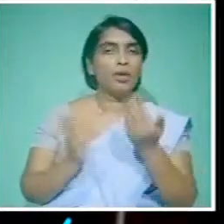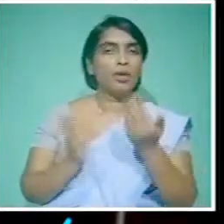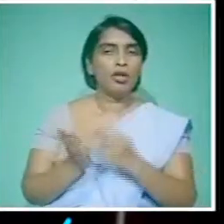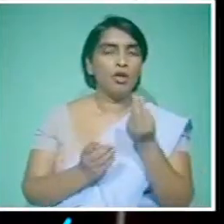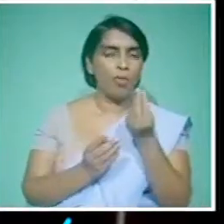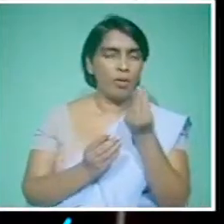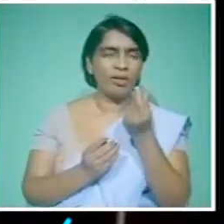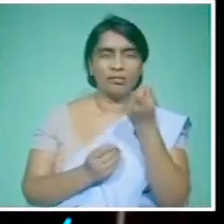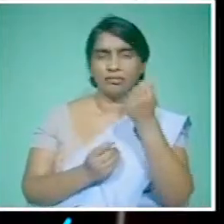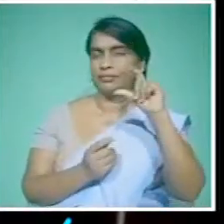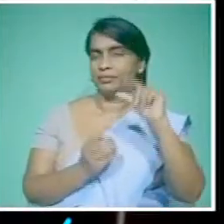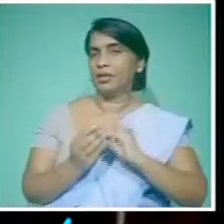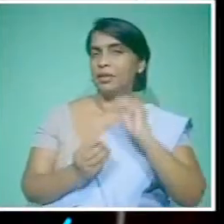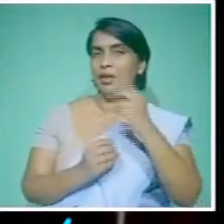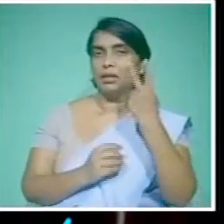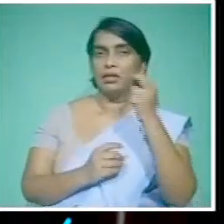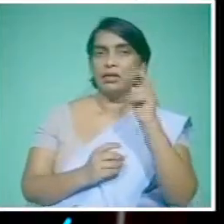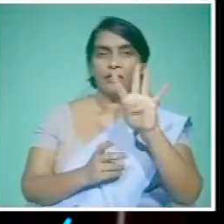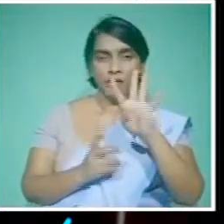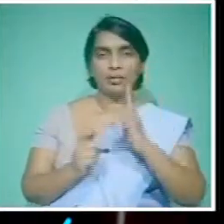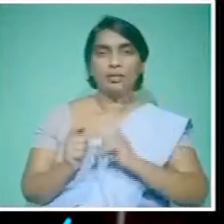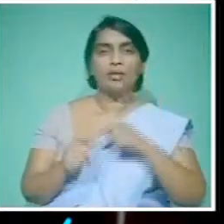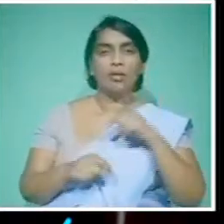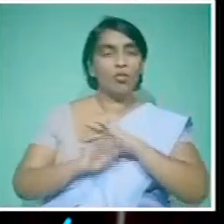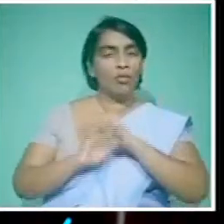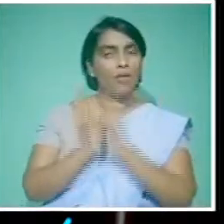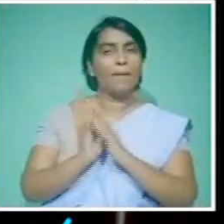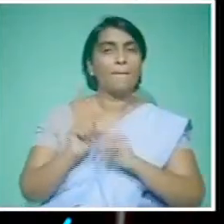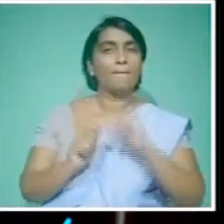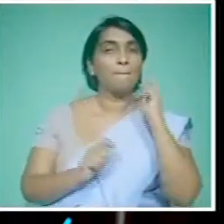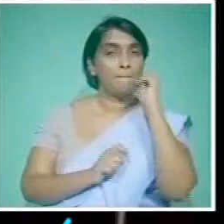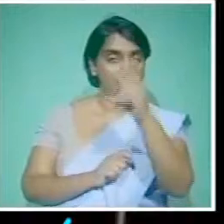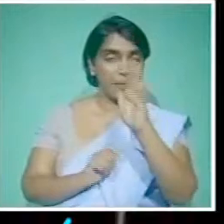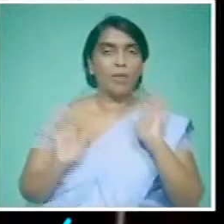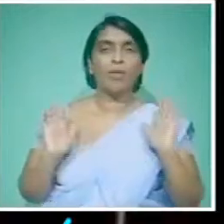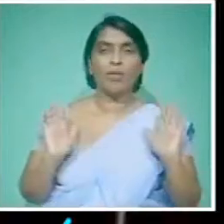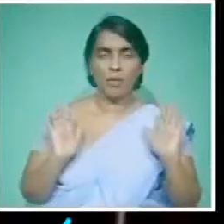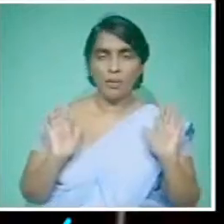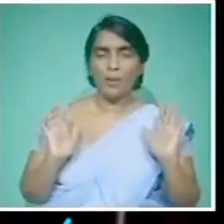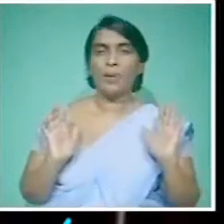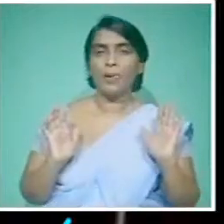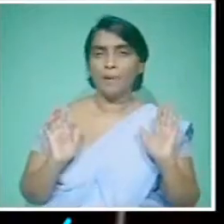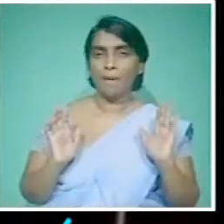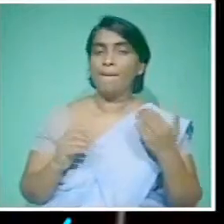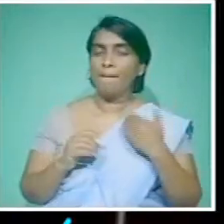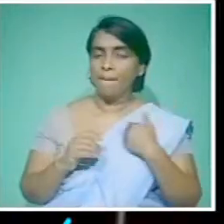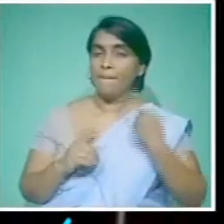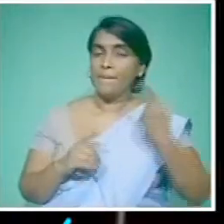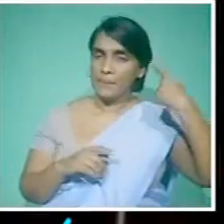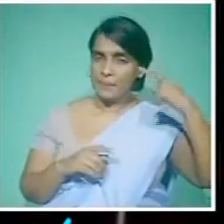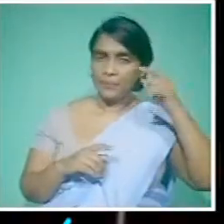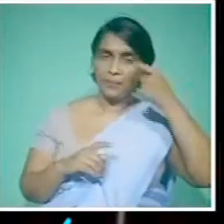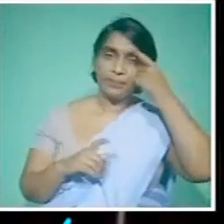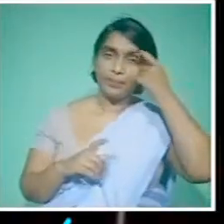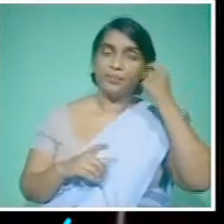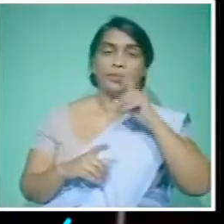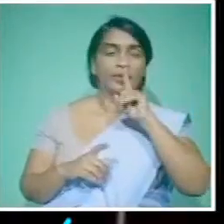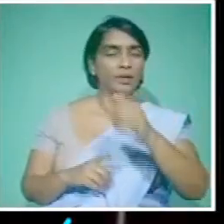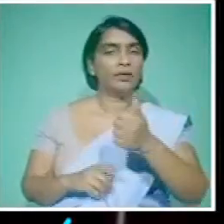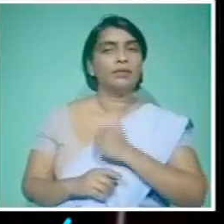පොඩි මුදලයි. ඒක 2024 වෙනකොට අපි මේ මුළු මුදල ගෙවලා ඉවර කරන්න ඕනේ. මම ඊයේ කියන